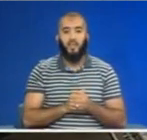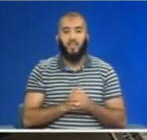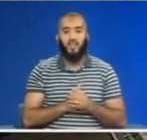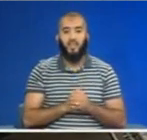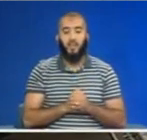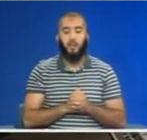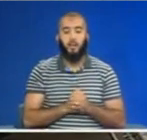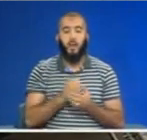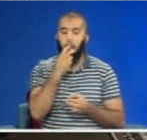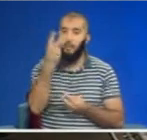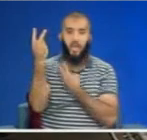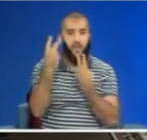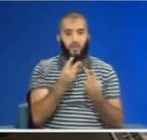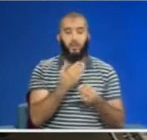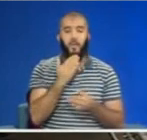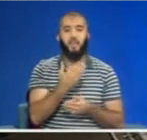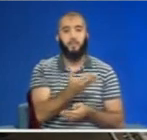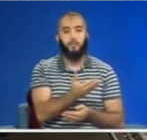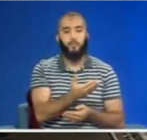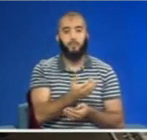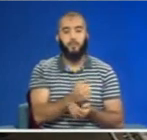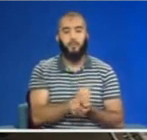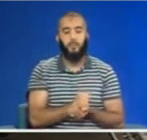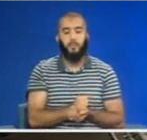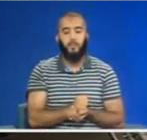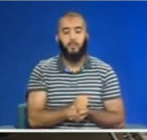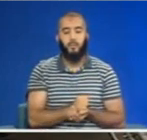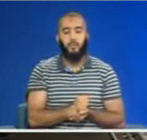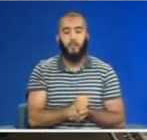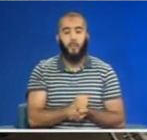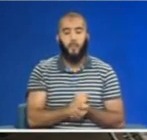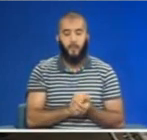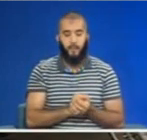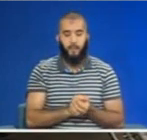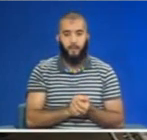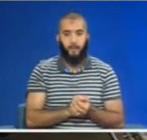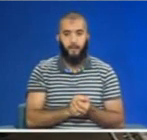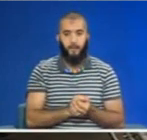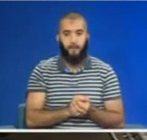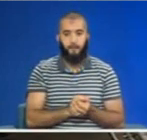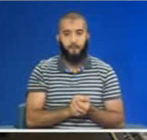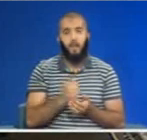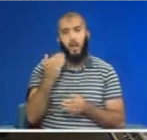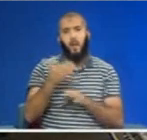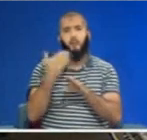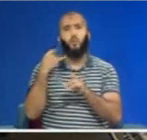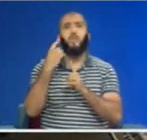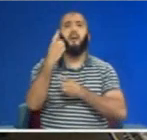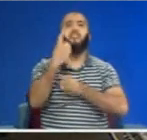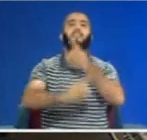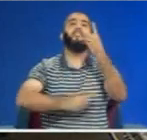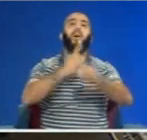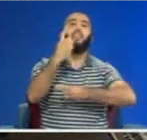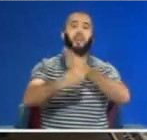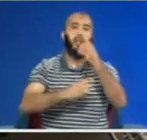السلام. مرحبا، أهلا وسهلا. الأخ، أنا بغيت نسقسيك في هذا العيد الكبير، إحنا يا